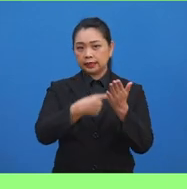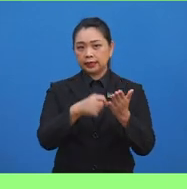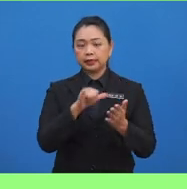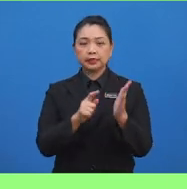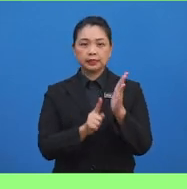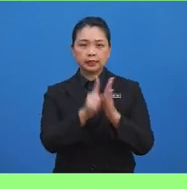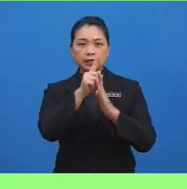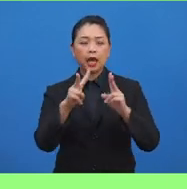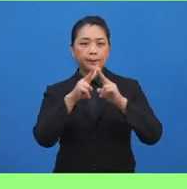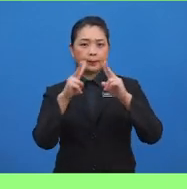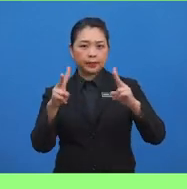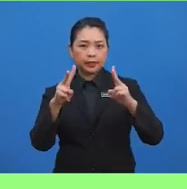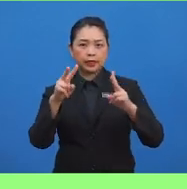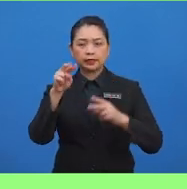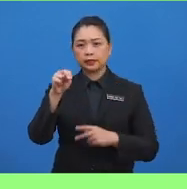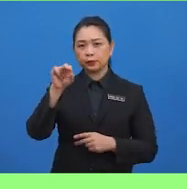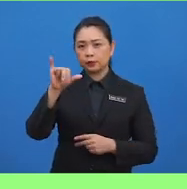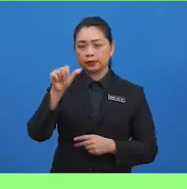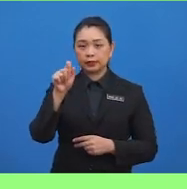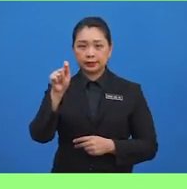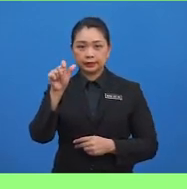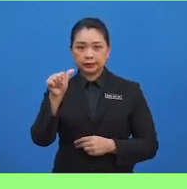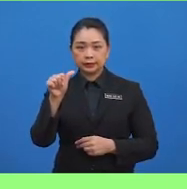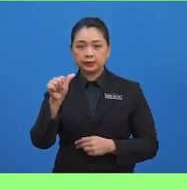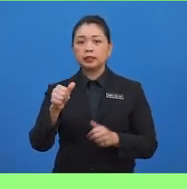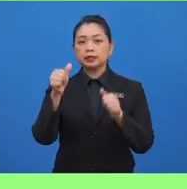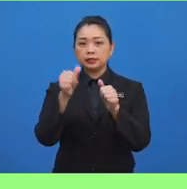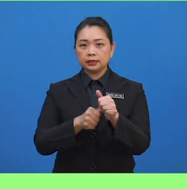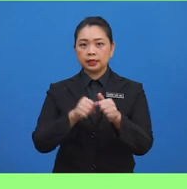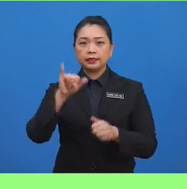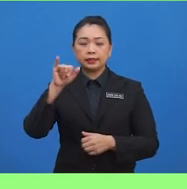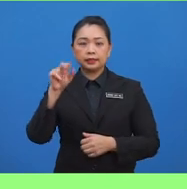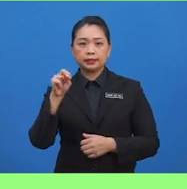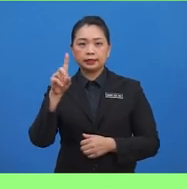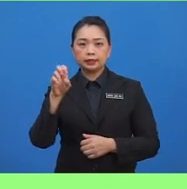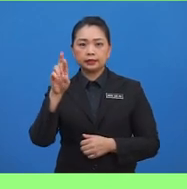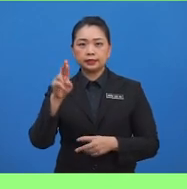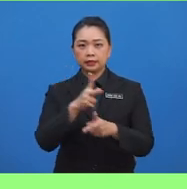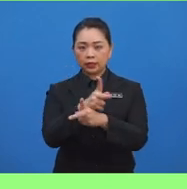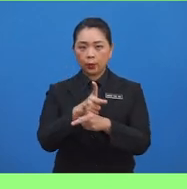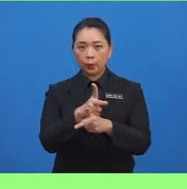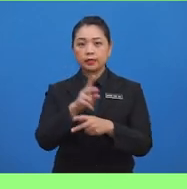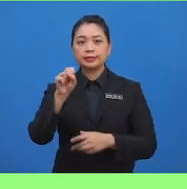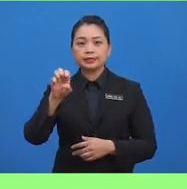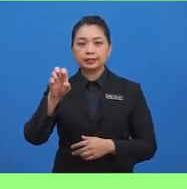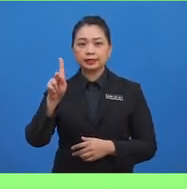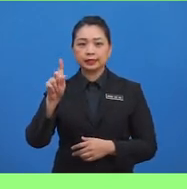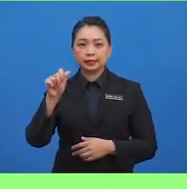amatlah Natal Hai setiap Indra dikawal sekadar